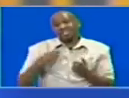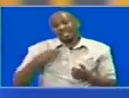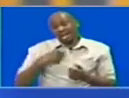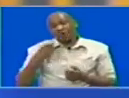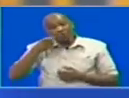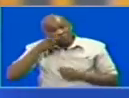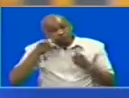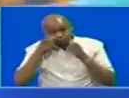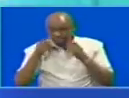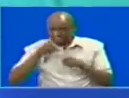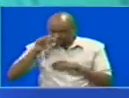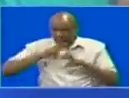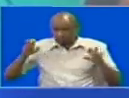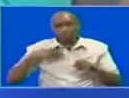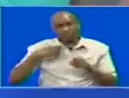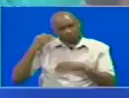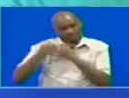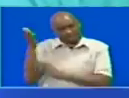jirani sana. Wanapoenda kule